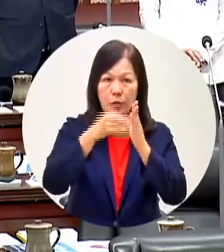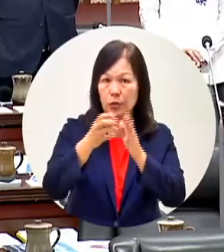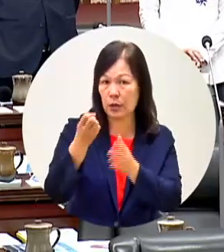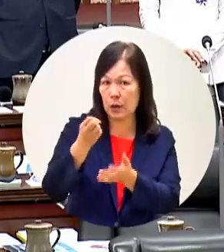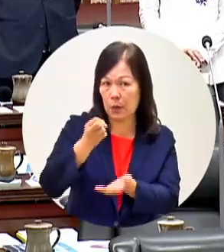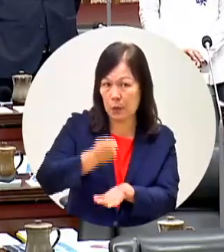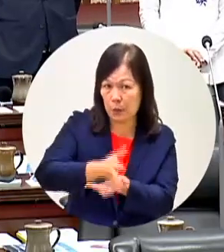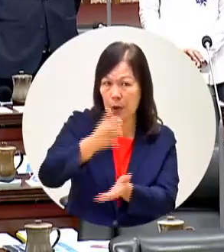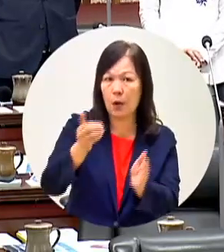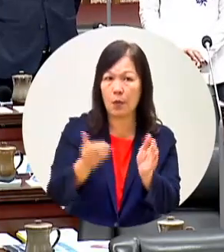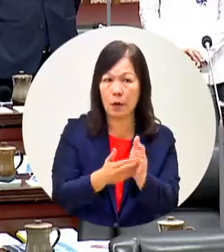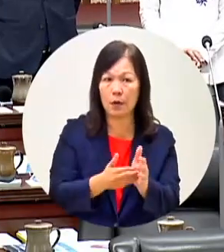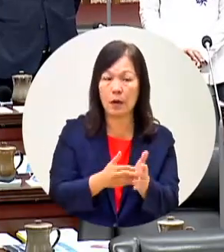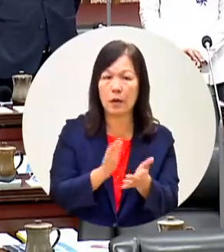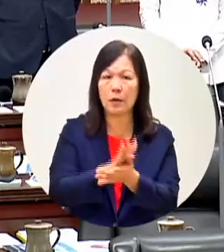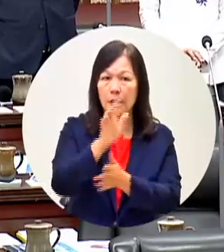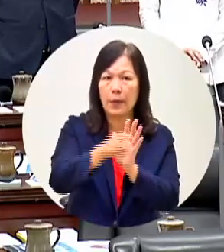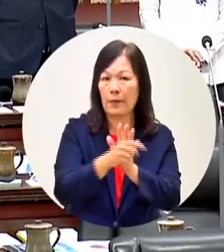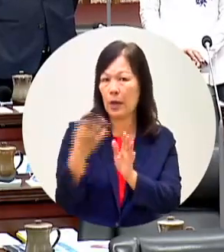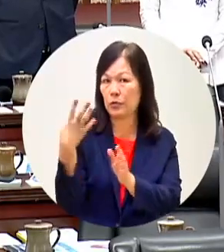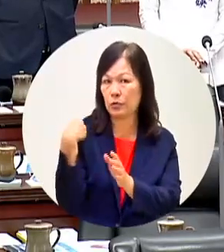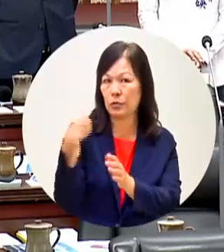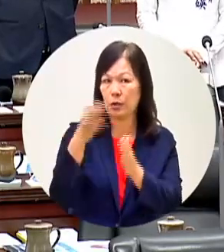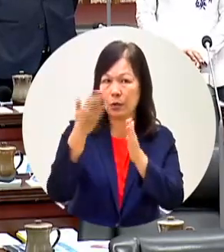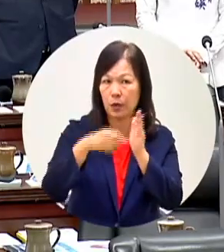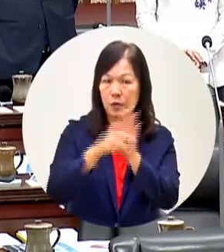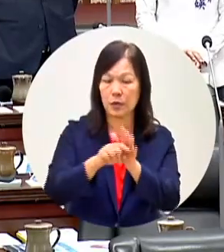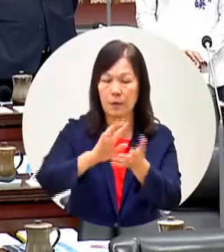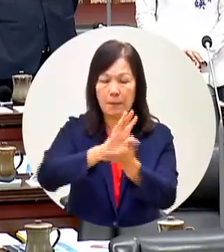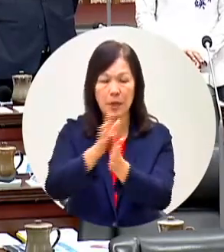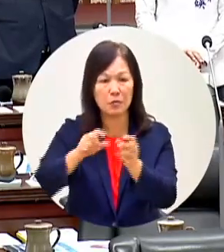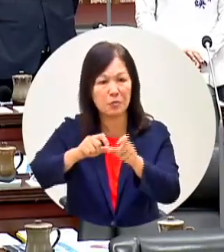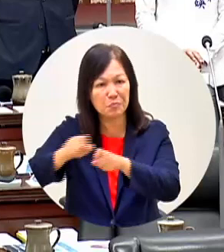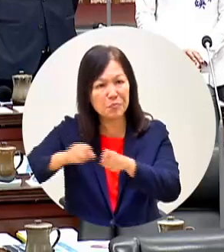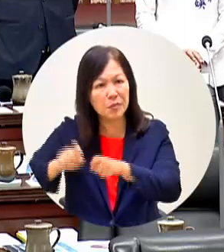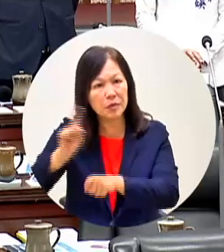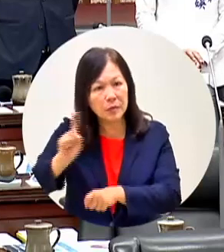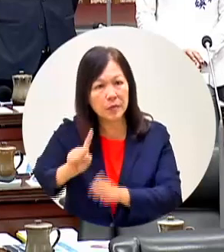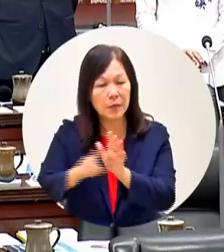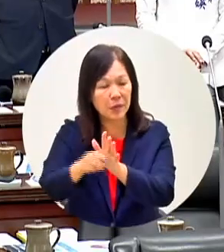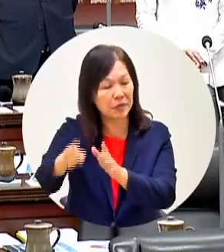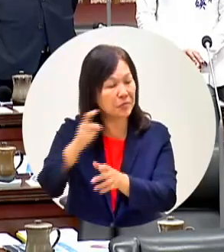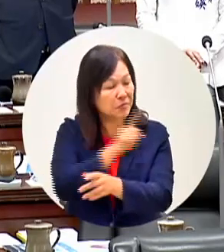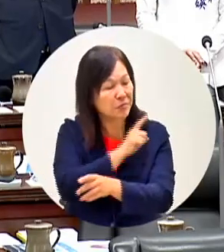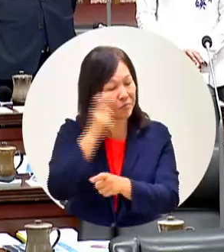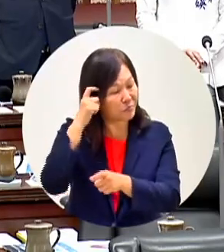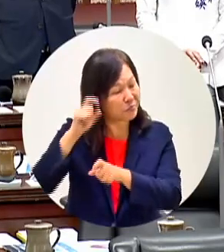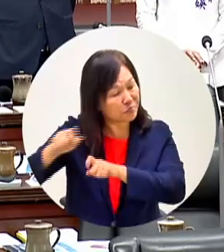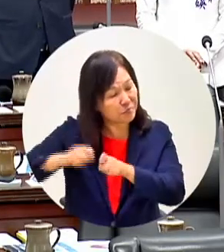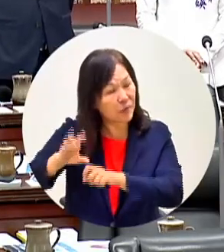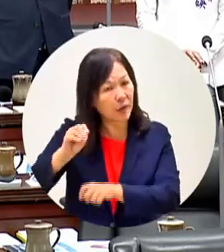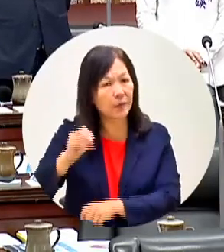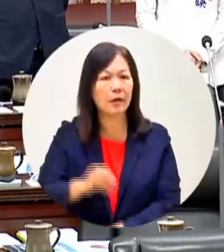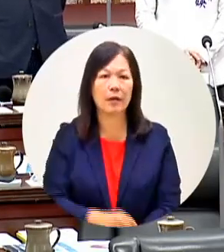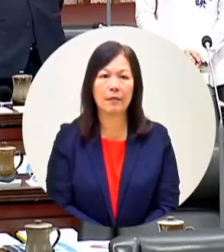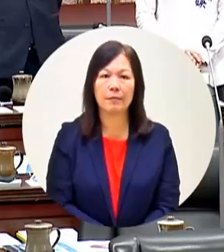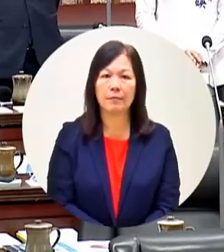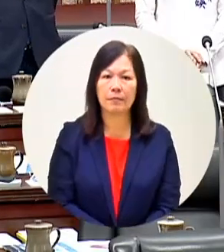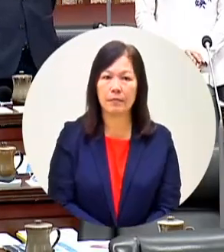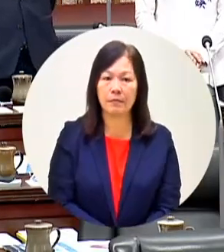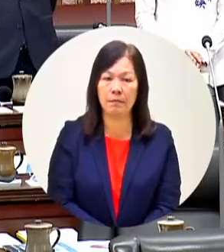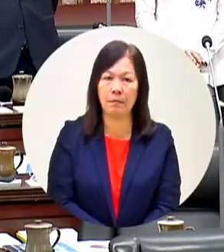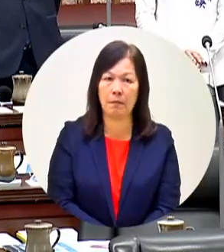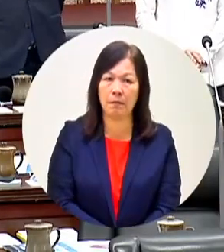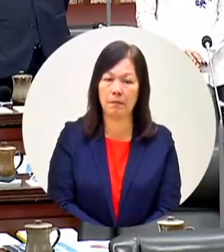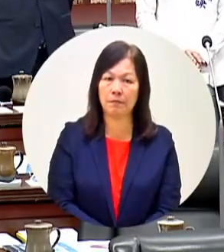校舍要来活化，你有这个计划无？ 嗯，跟议长吼，跟议员报告一下